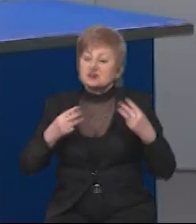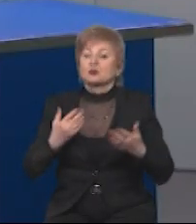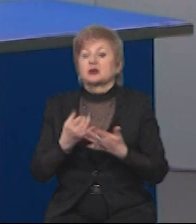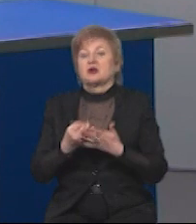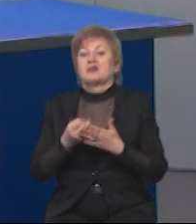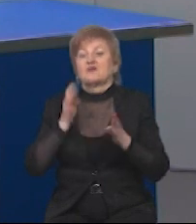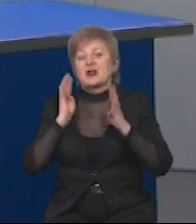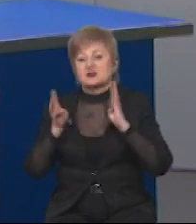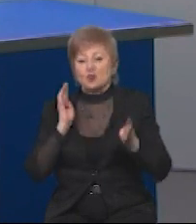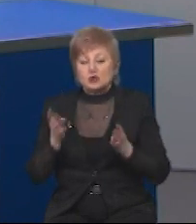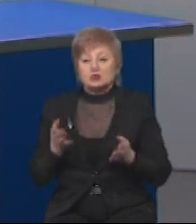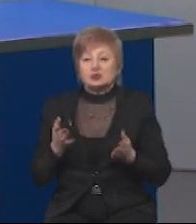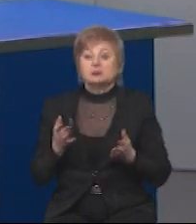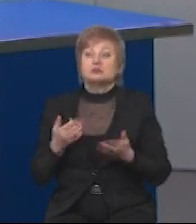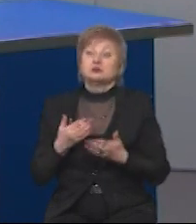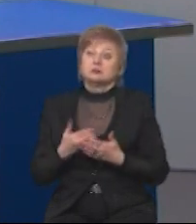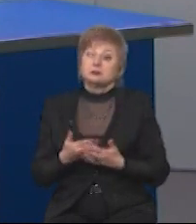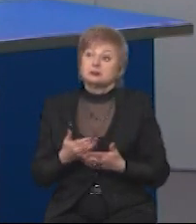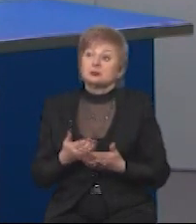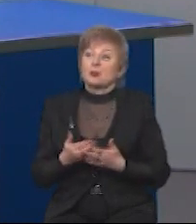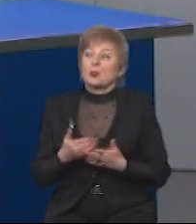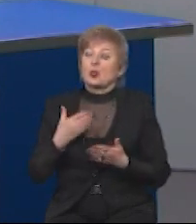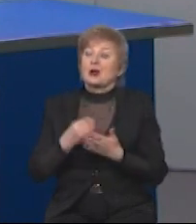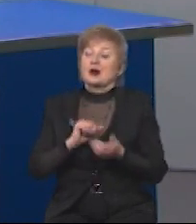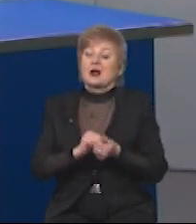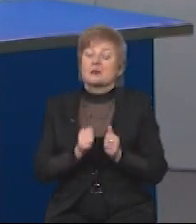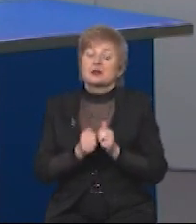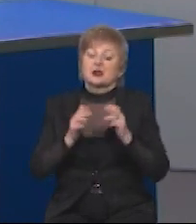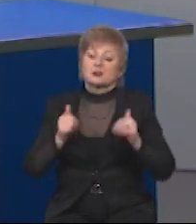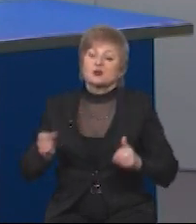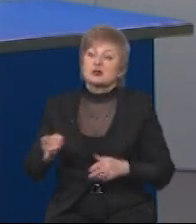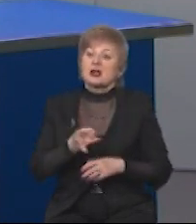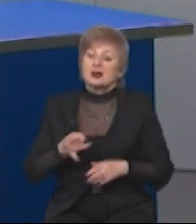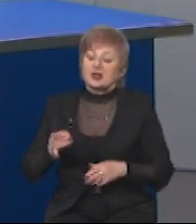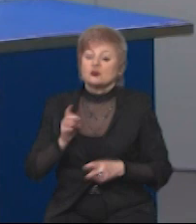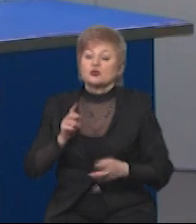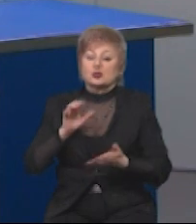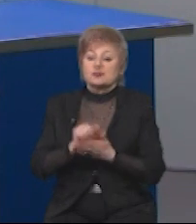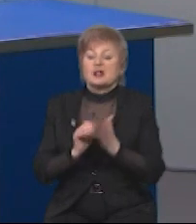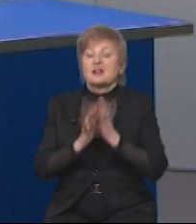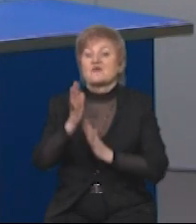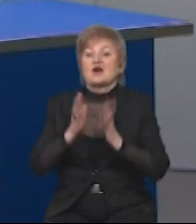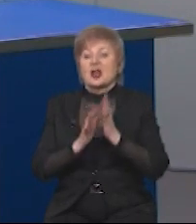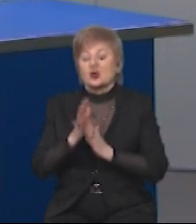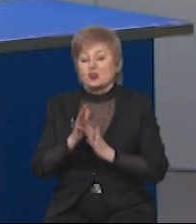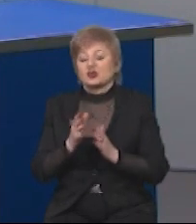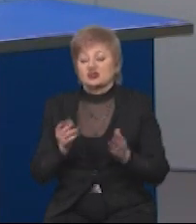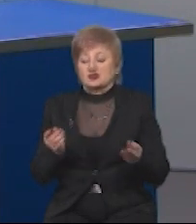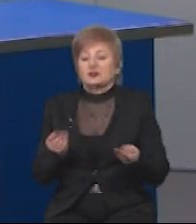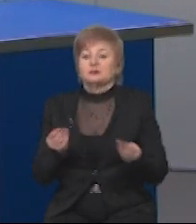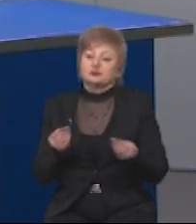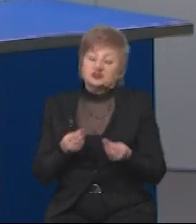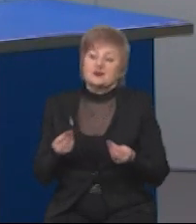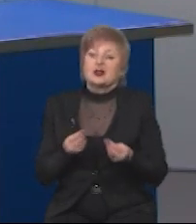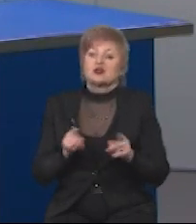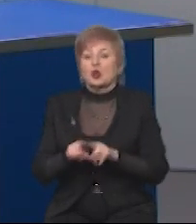Фейсбуці. Це власник однієї з найбільших компаній у Кам'янсько-Дніпровському районі, яка займається вирощуванням сезонних овочів.